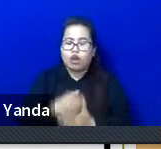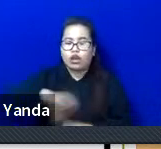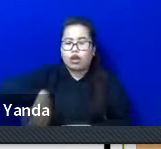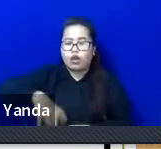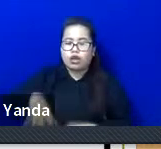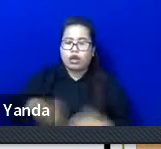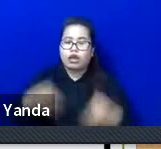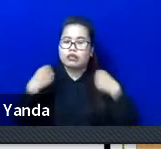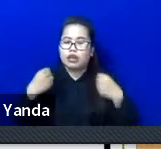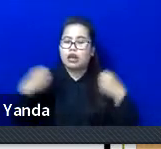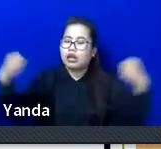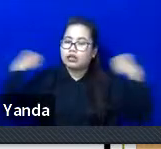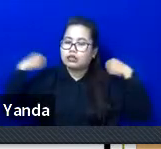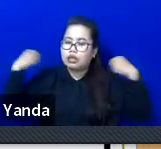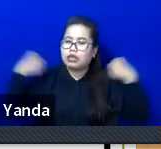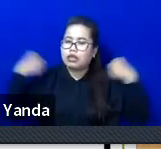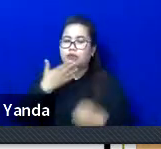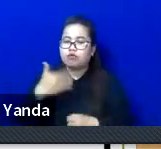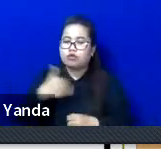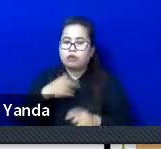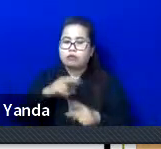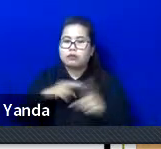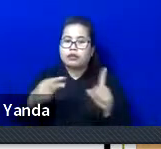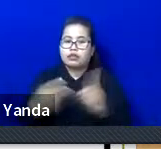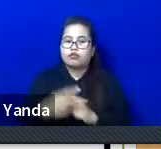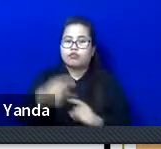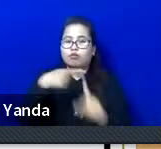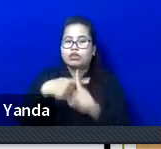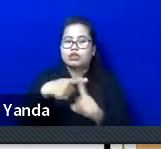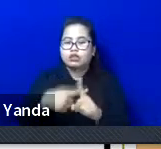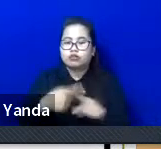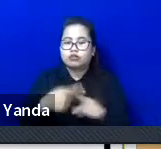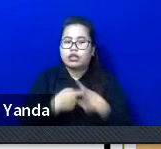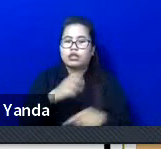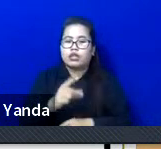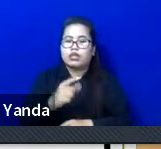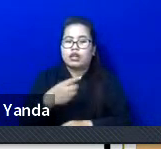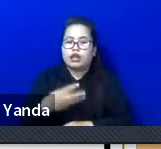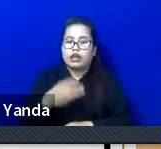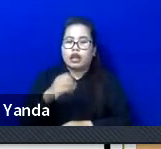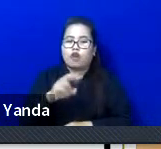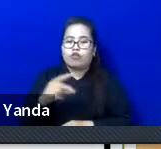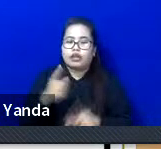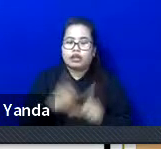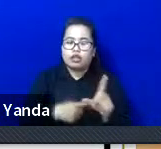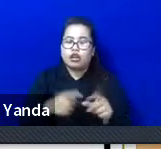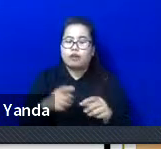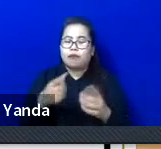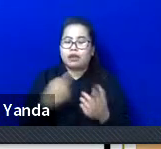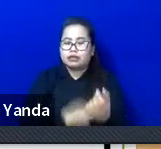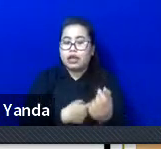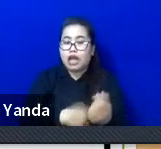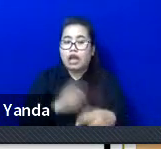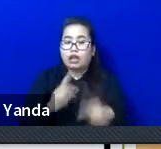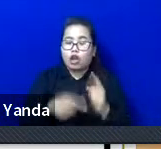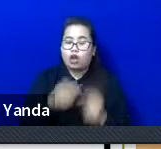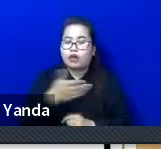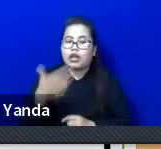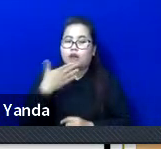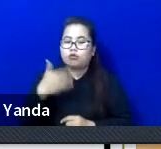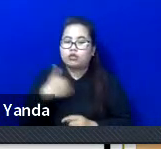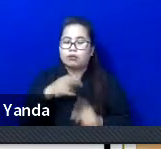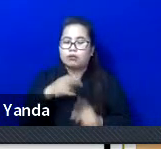itu punya persepsi yang positif terhadap recovery pasien ini. Nah, ketika mereka punya persepsi